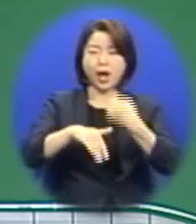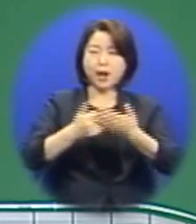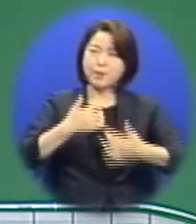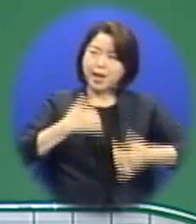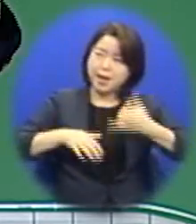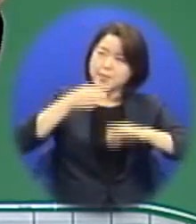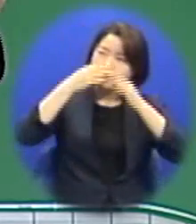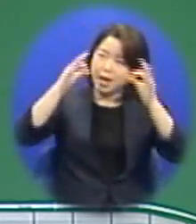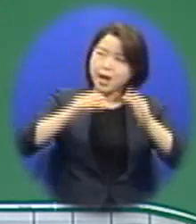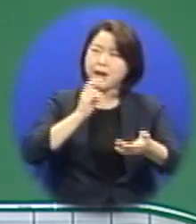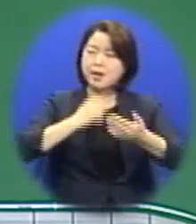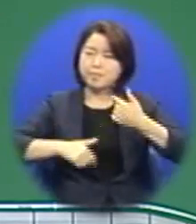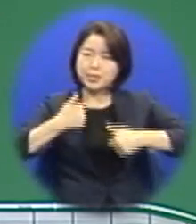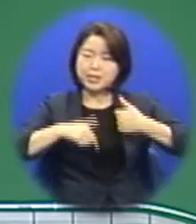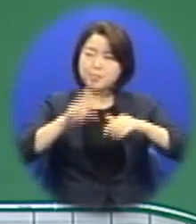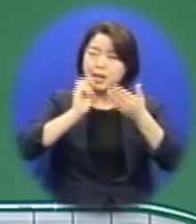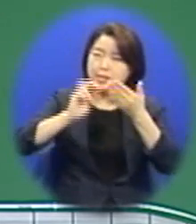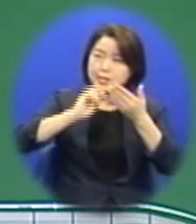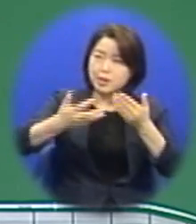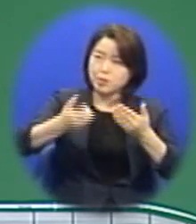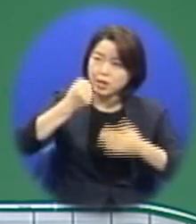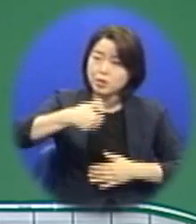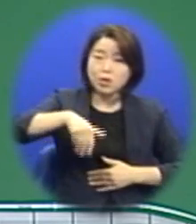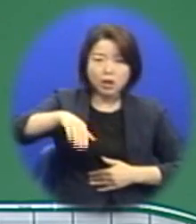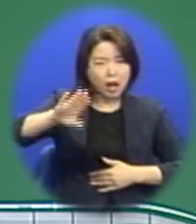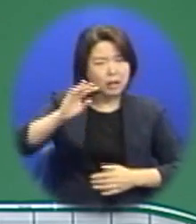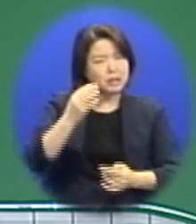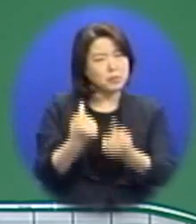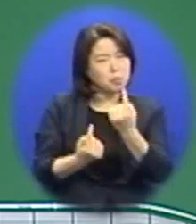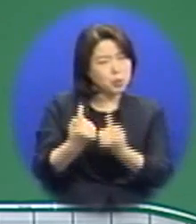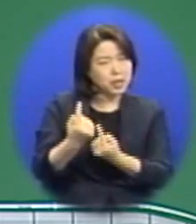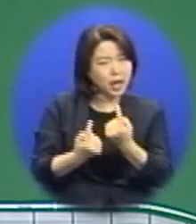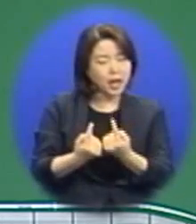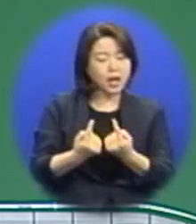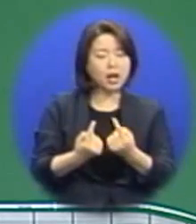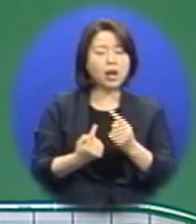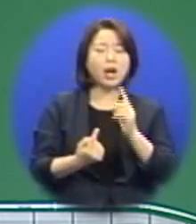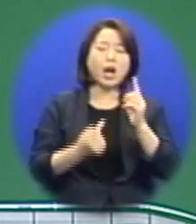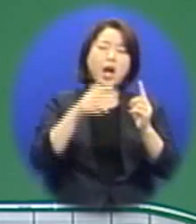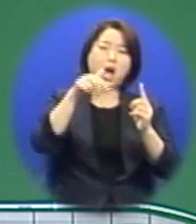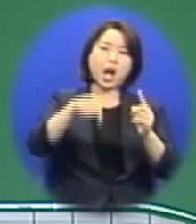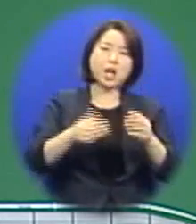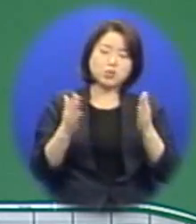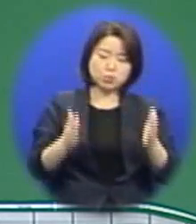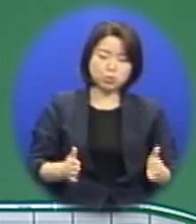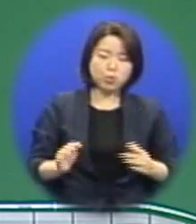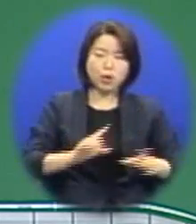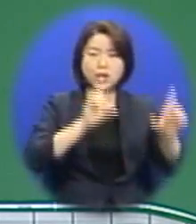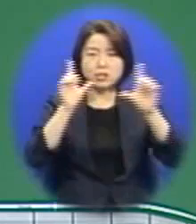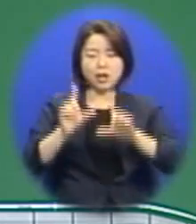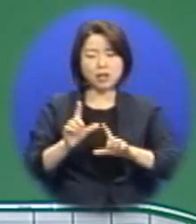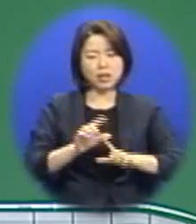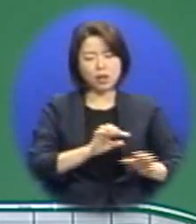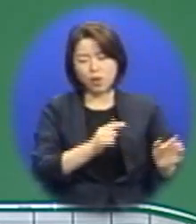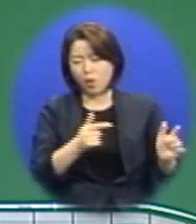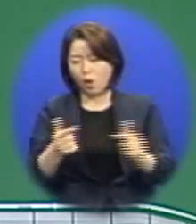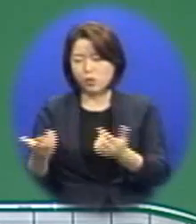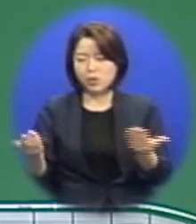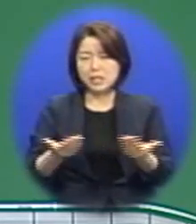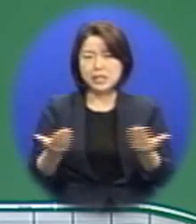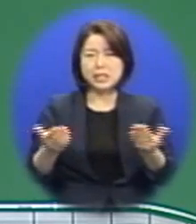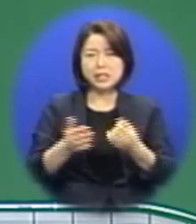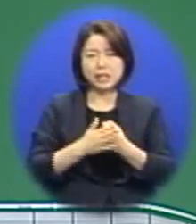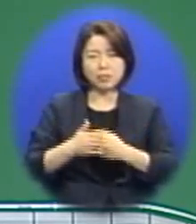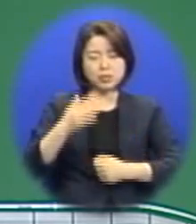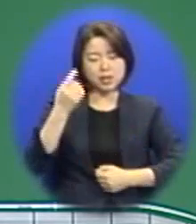그리고 기쁨의 찬송으로 하나님께 나아가기보다는 한 주간 동안에 살면서 이런저런 일들로 마음이